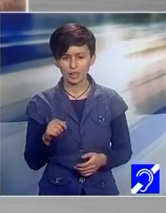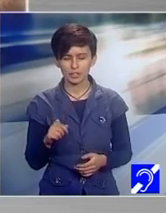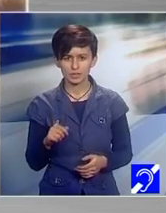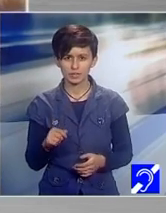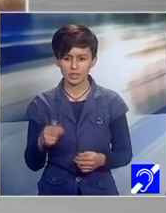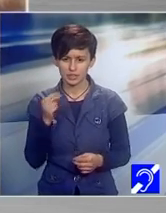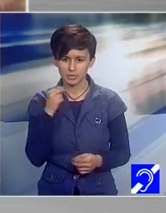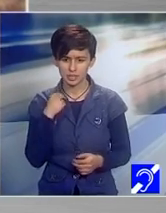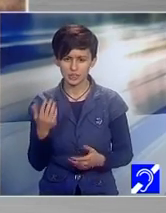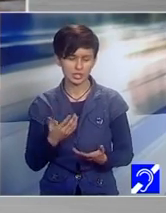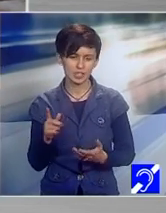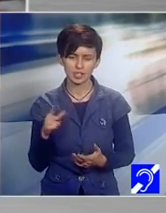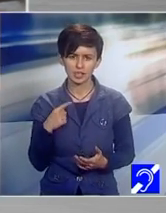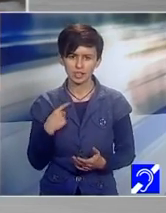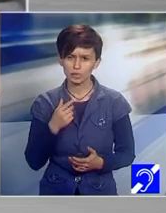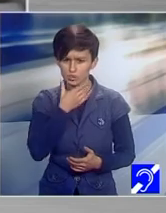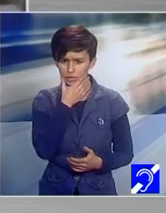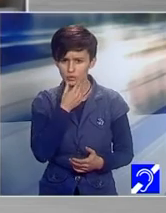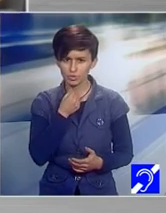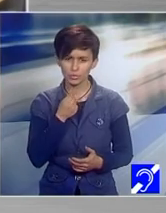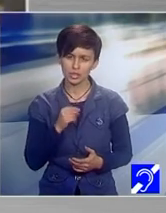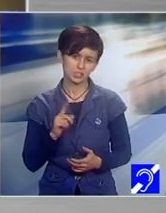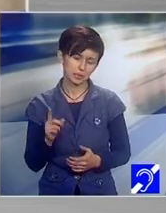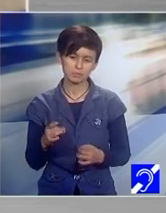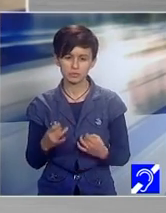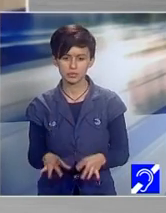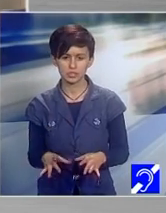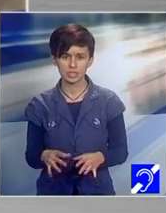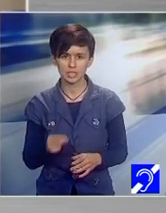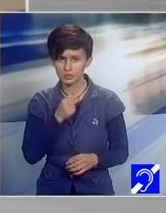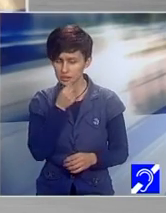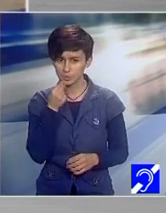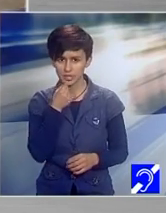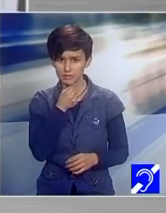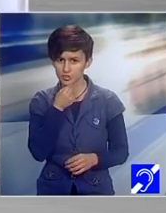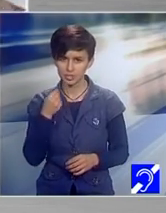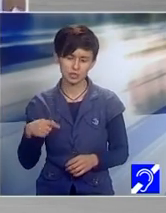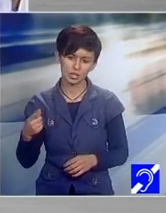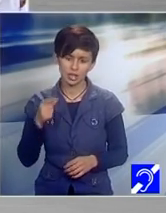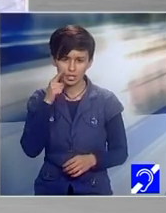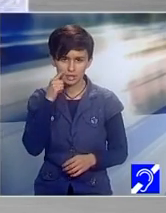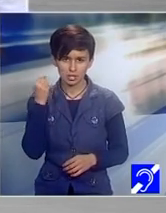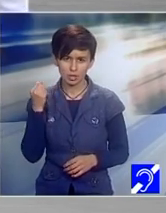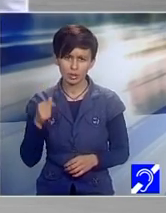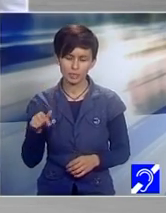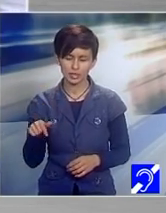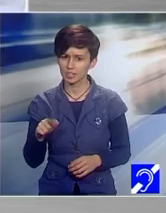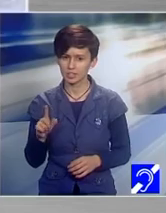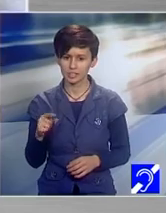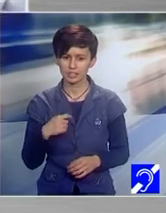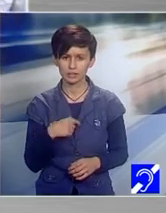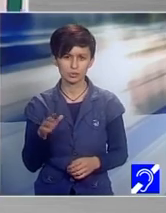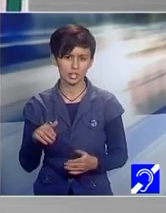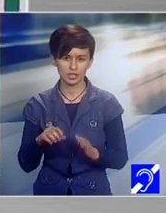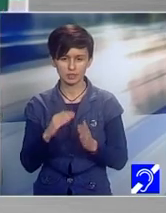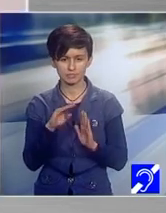sunt inestetice, nu neapărat stricate, să beneficieze măcar alți oameni de ele, uite, nu are norme de